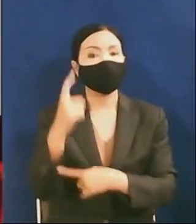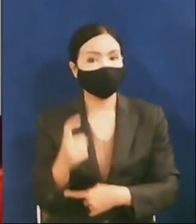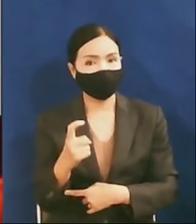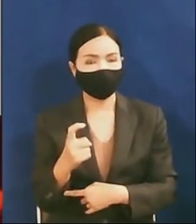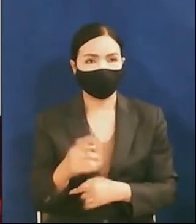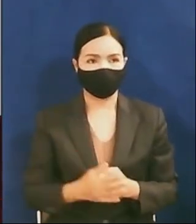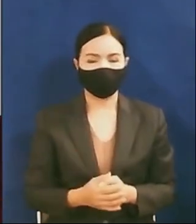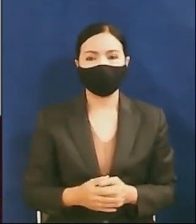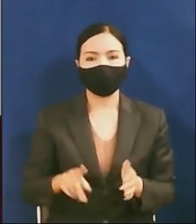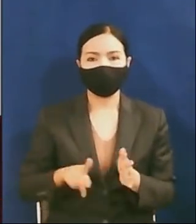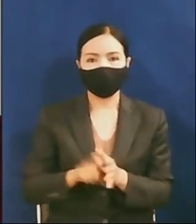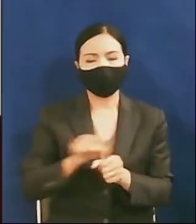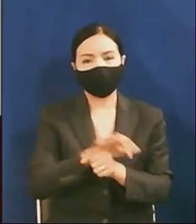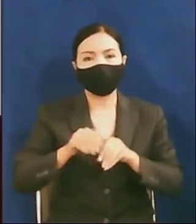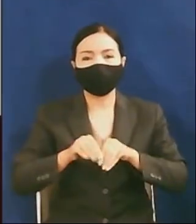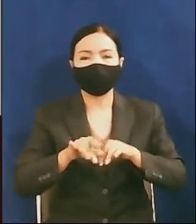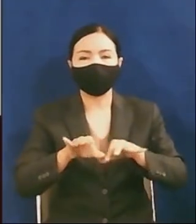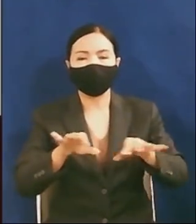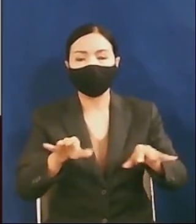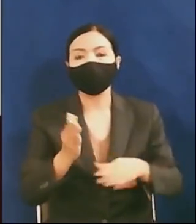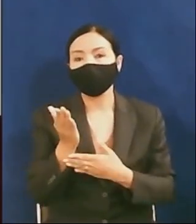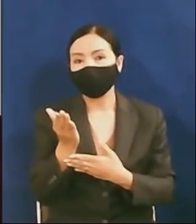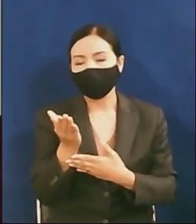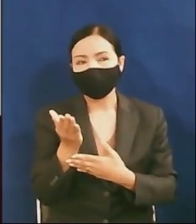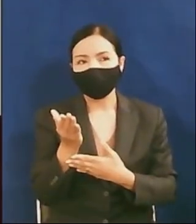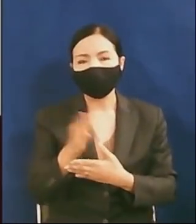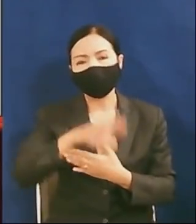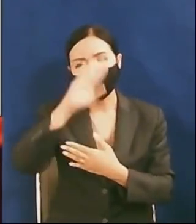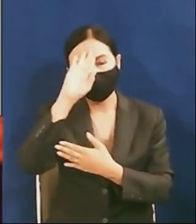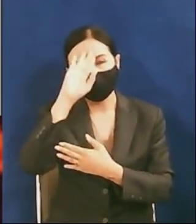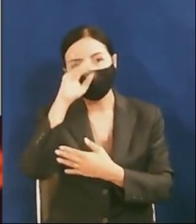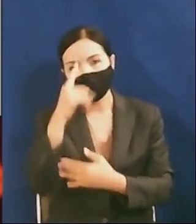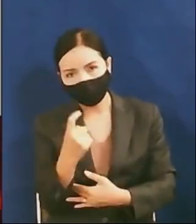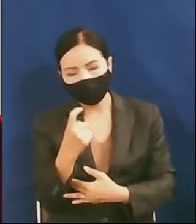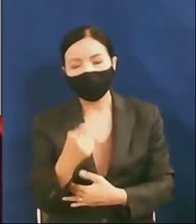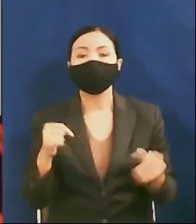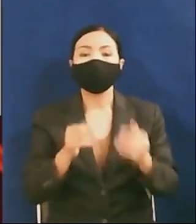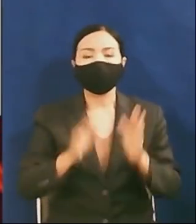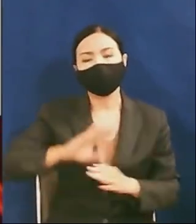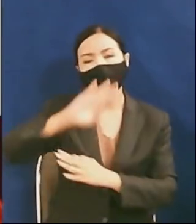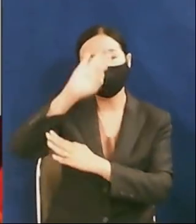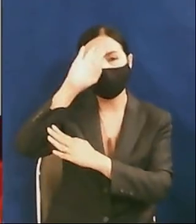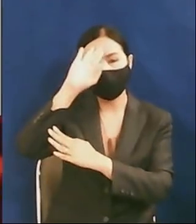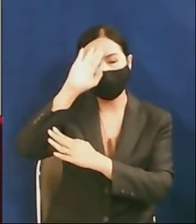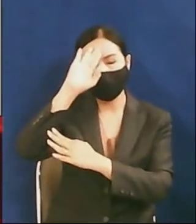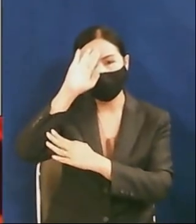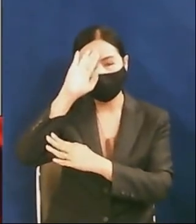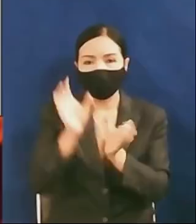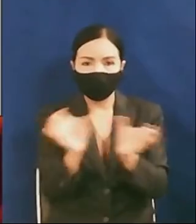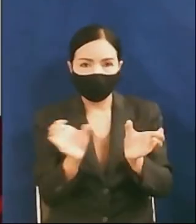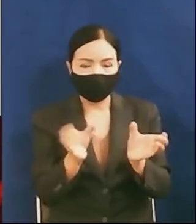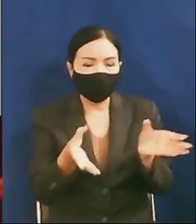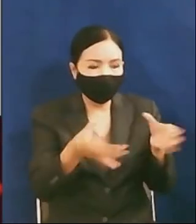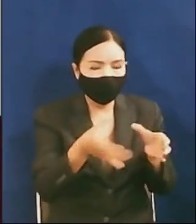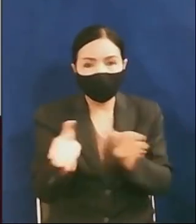ศัพท์ทางระบาดวิทยาทางสถิติก็อาจจะเรียกว่าอัตราป่วยตายนะครับคือในคนที่ป่วยเนี่ยนะครับแยกเป็นกลุ่มอายุมาดู